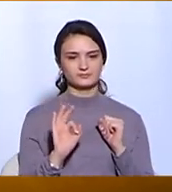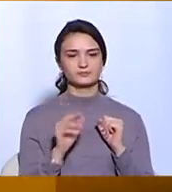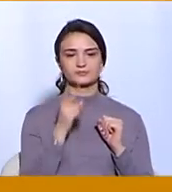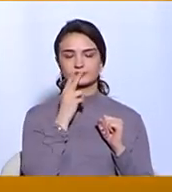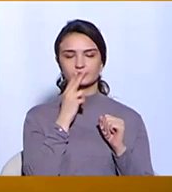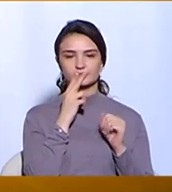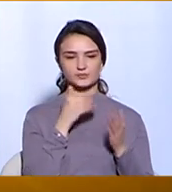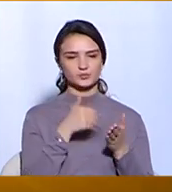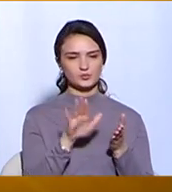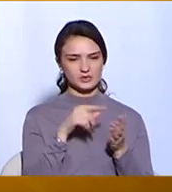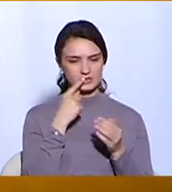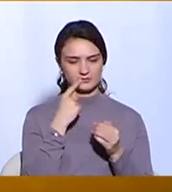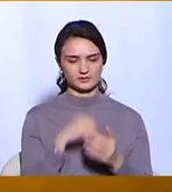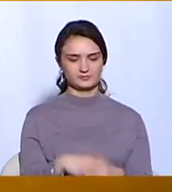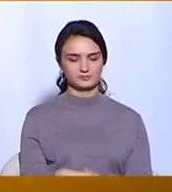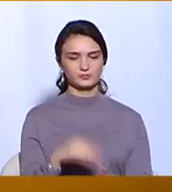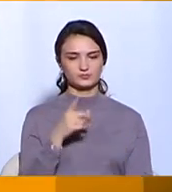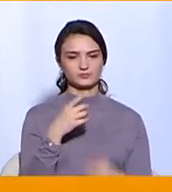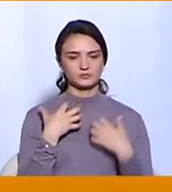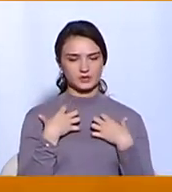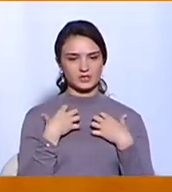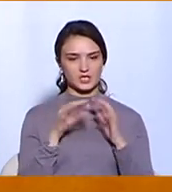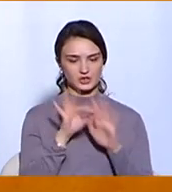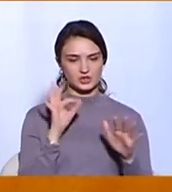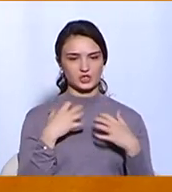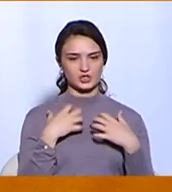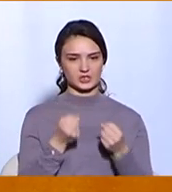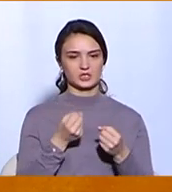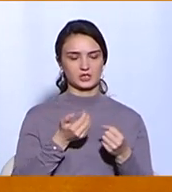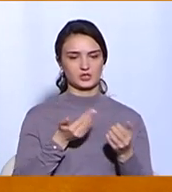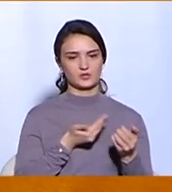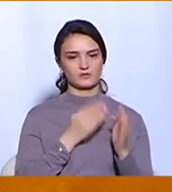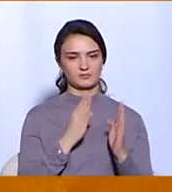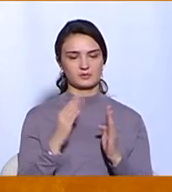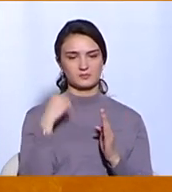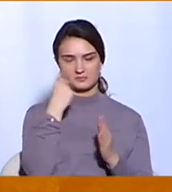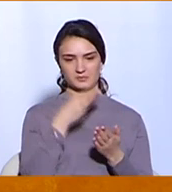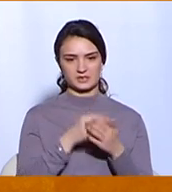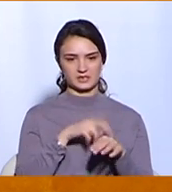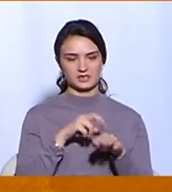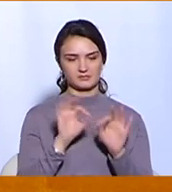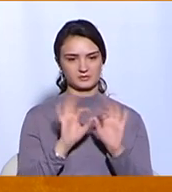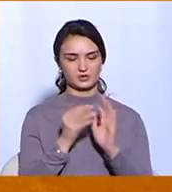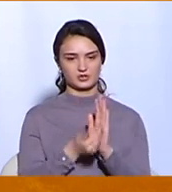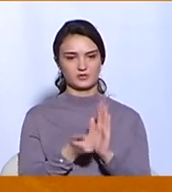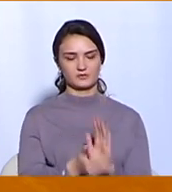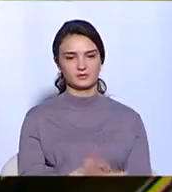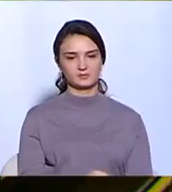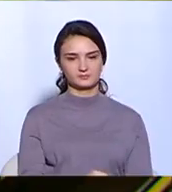აქტივობით, თამბაქოზე უარის თქმით. აირჩიე ჯანსაღი ცხოვრების წესი პირადი ექიმის რჩევით.